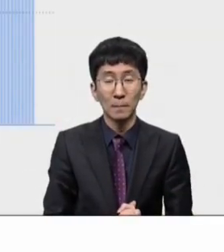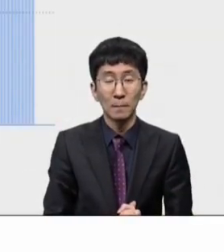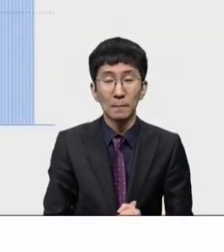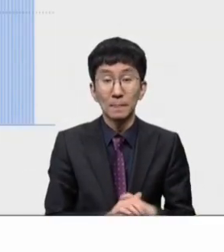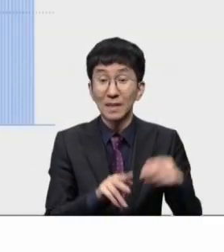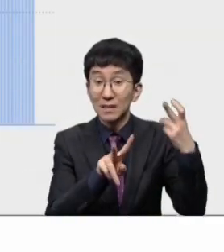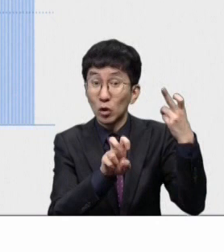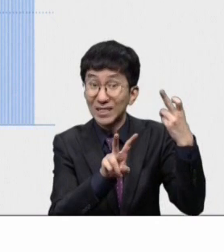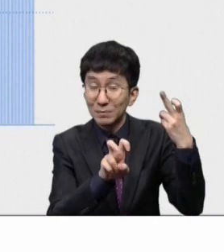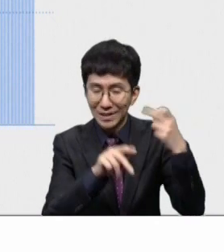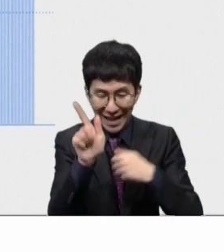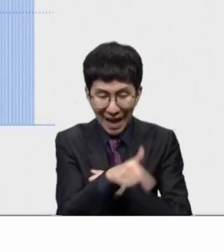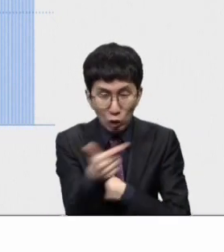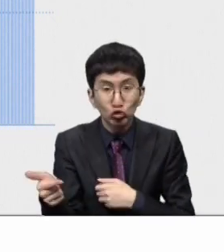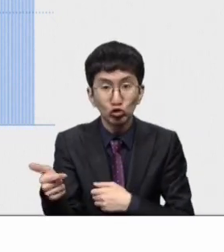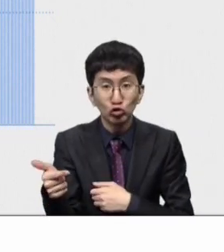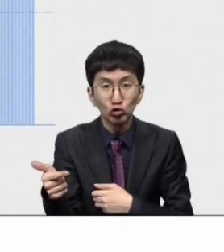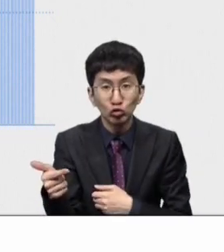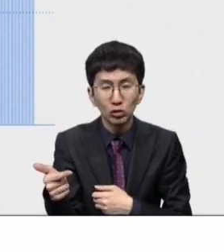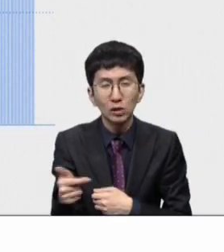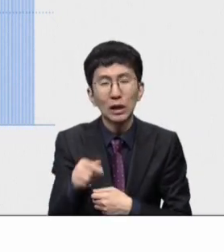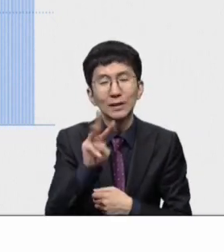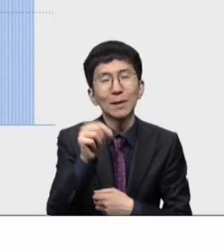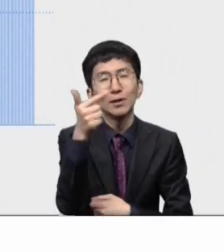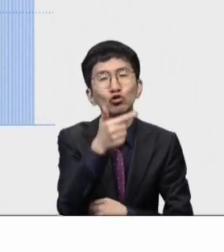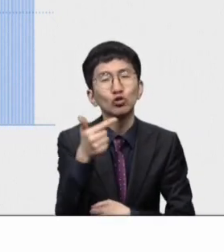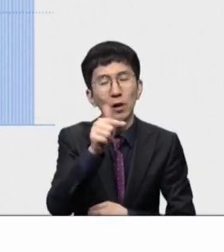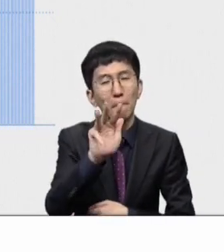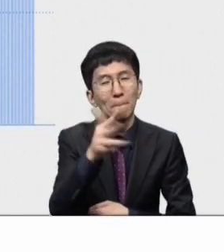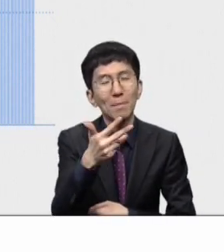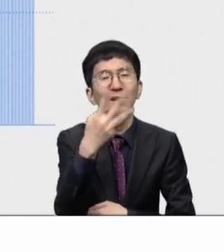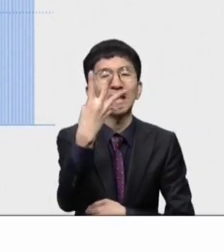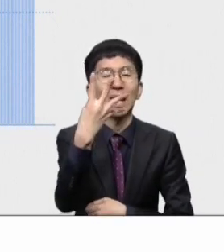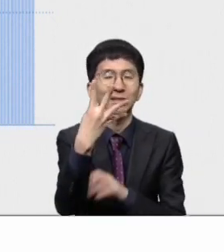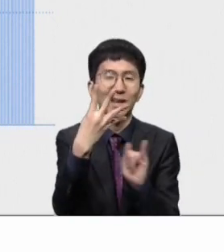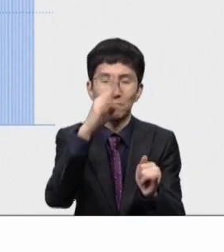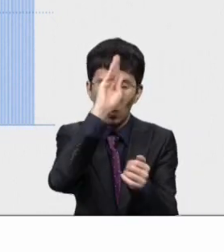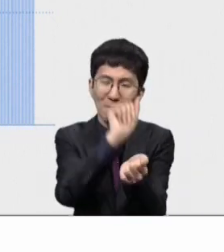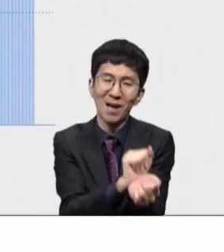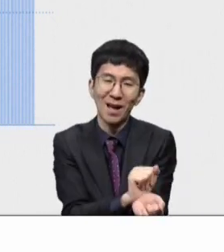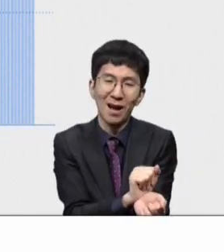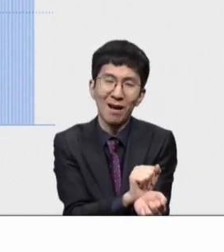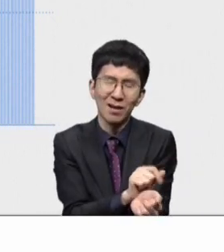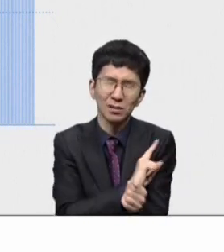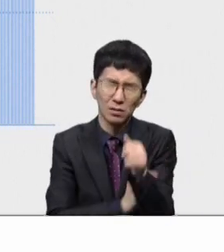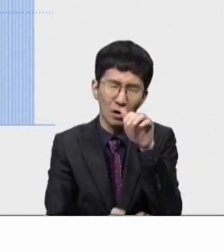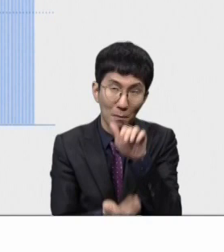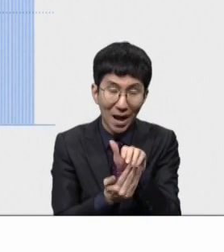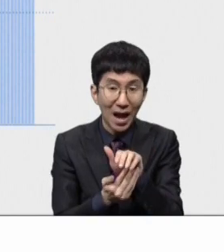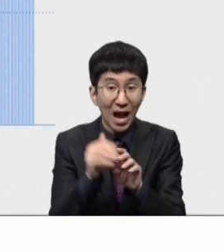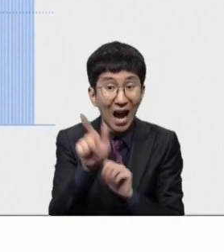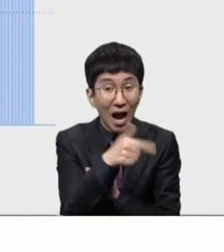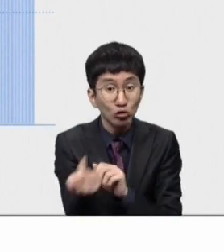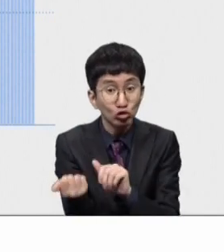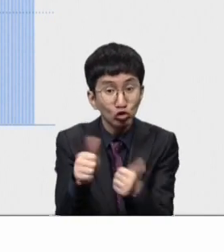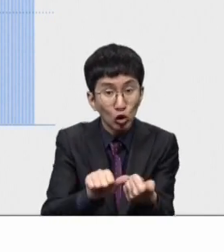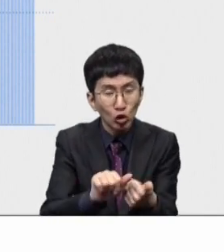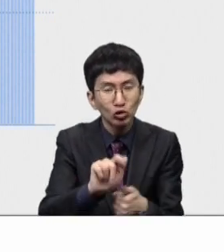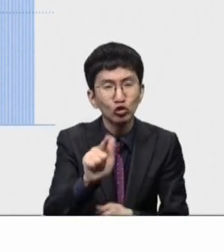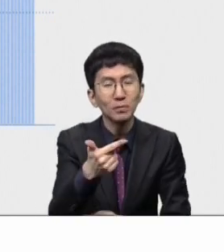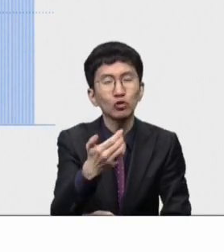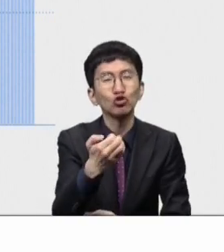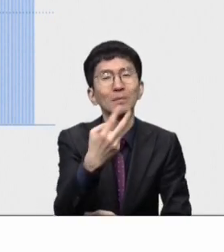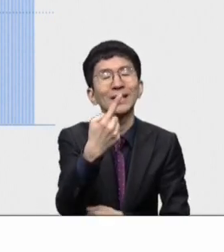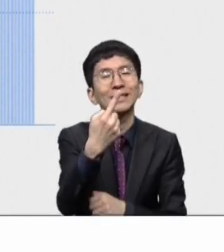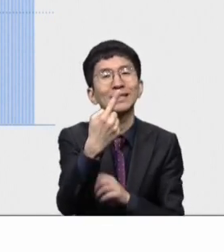영국의 코로나19 신규 확진자는 36,804명으로 최대치를 나타냈고 하루 사망자도